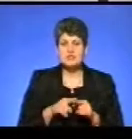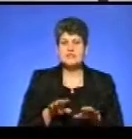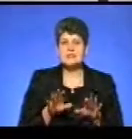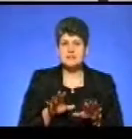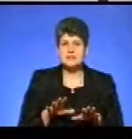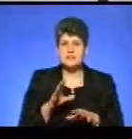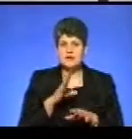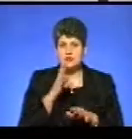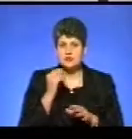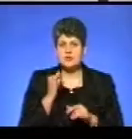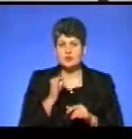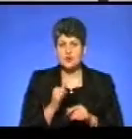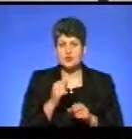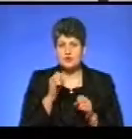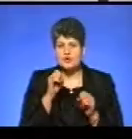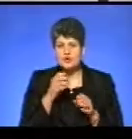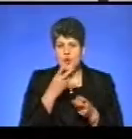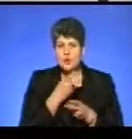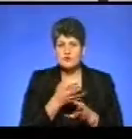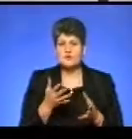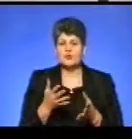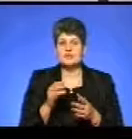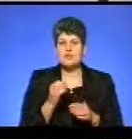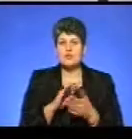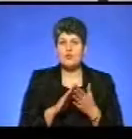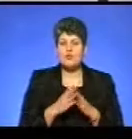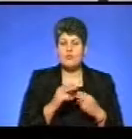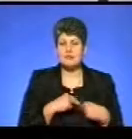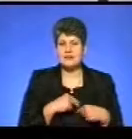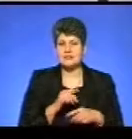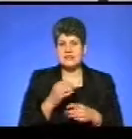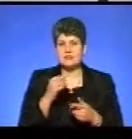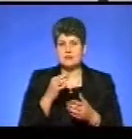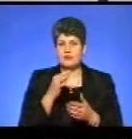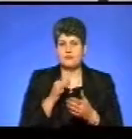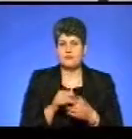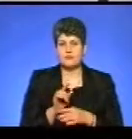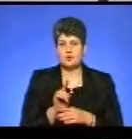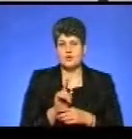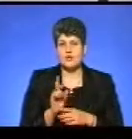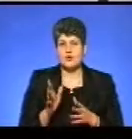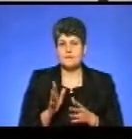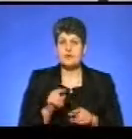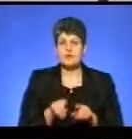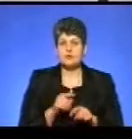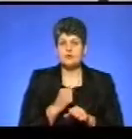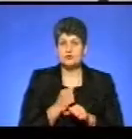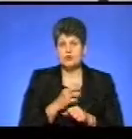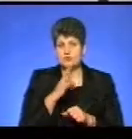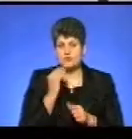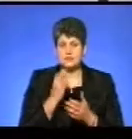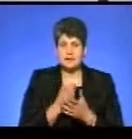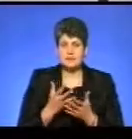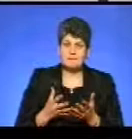вночі недостатньо освітлюється, і умови праці б не відповідали нормам охорони праці. Також за роботу вночі працівникам мали б